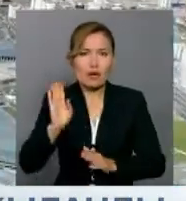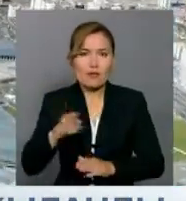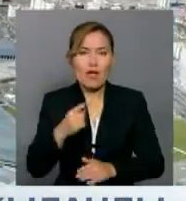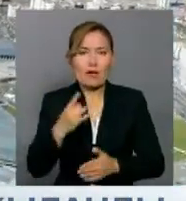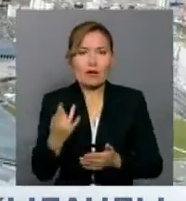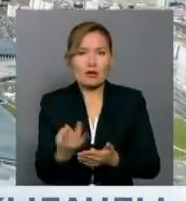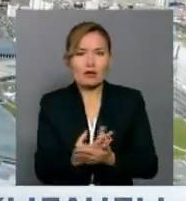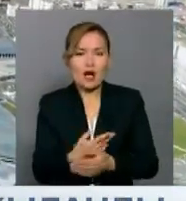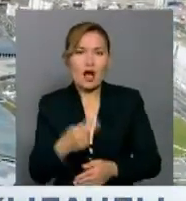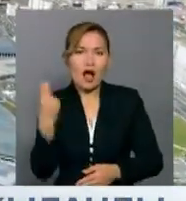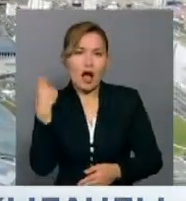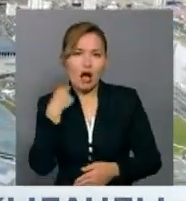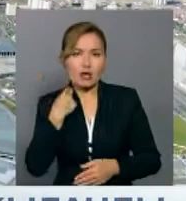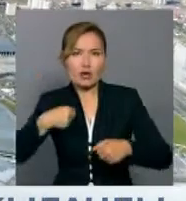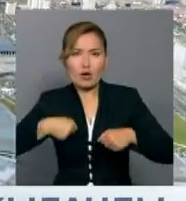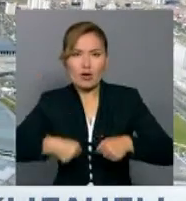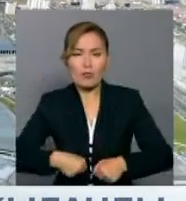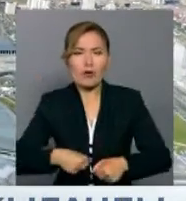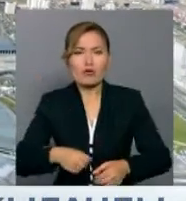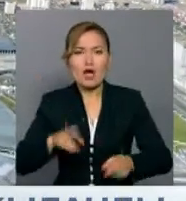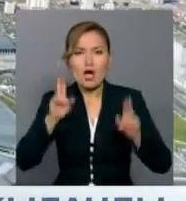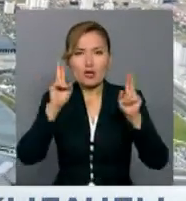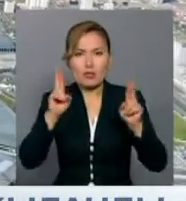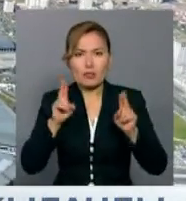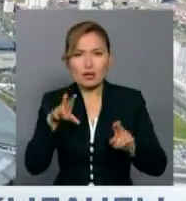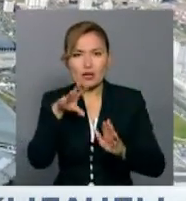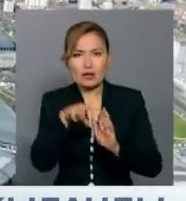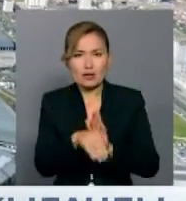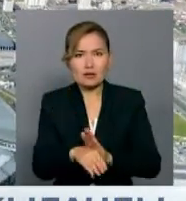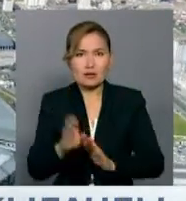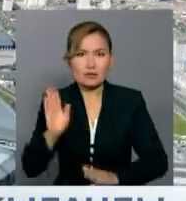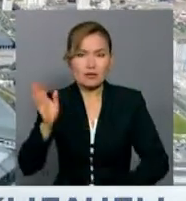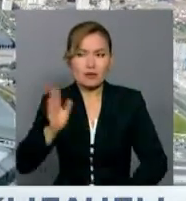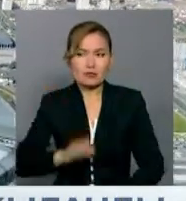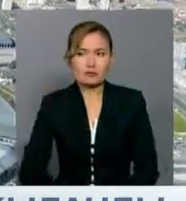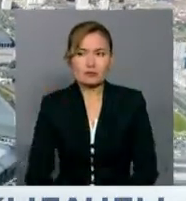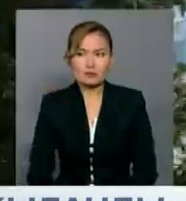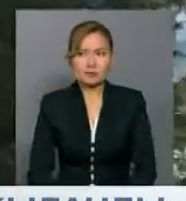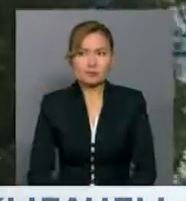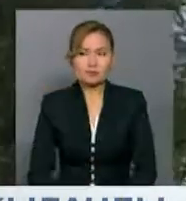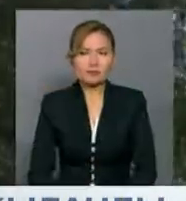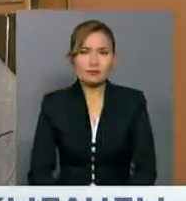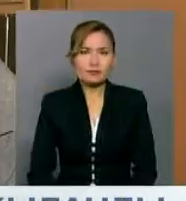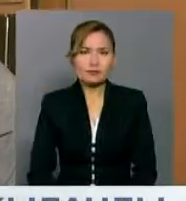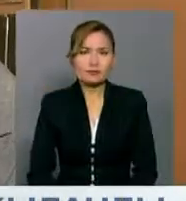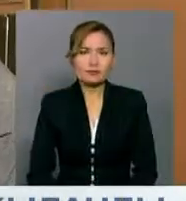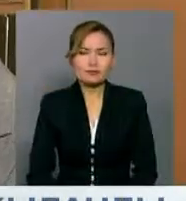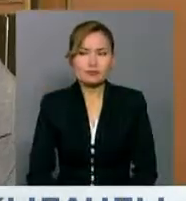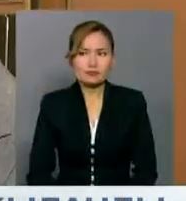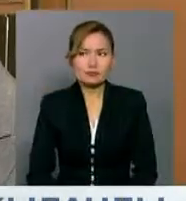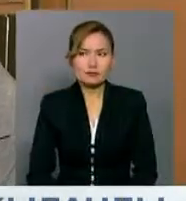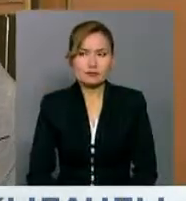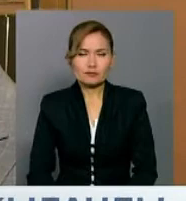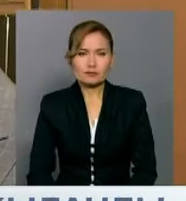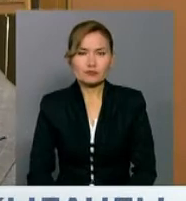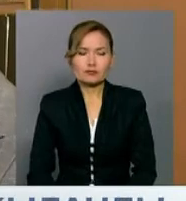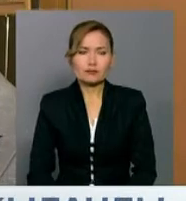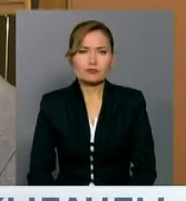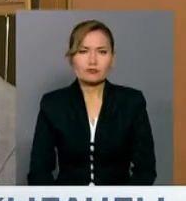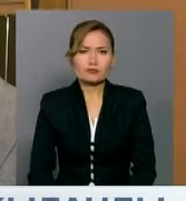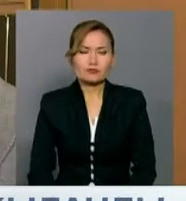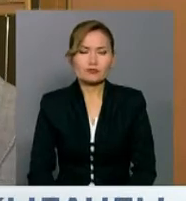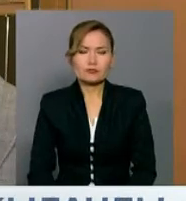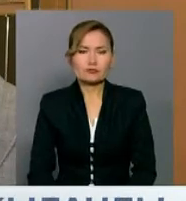алғаш рет ағылшын құқықтық нормалары енгізіледі. This is a very